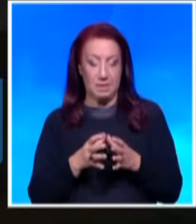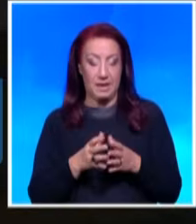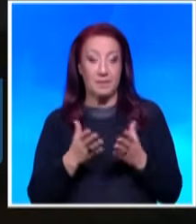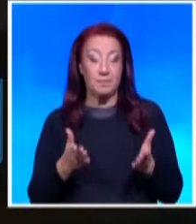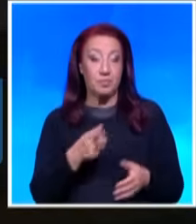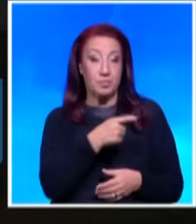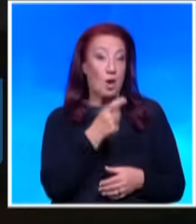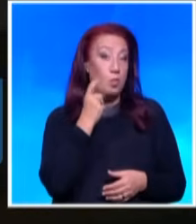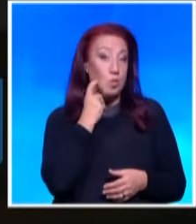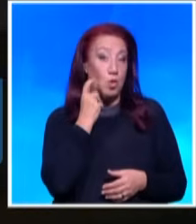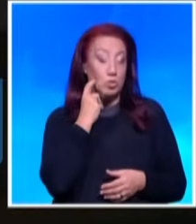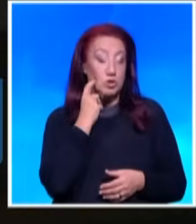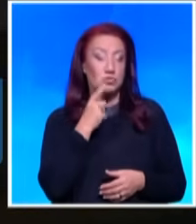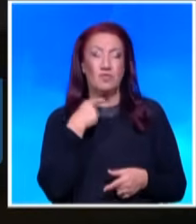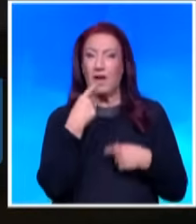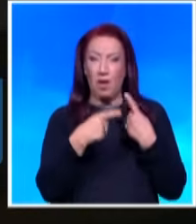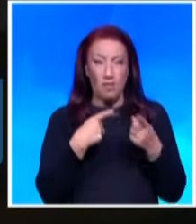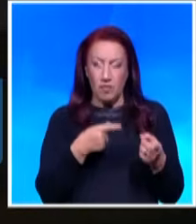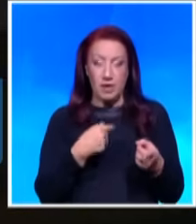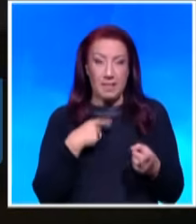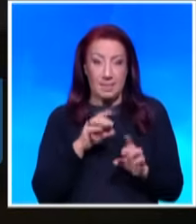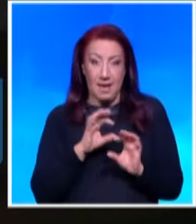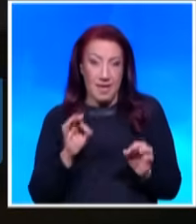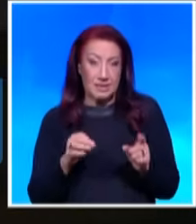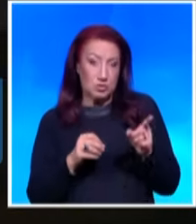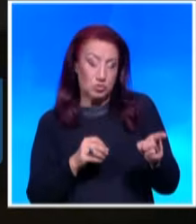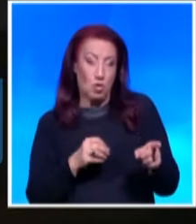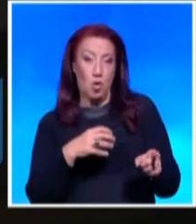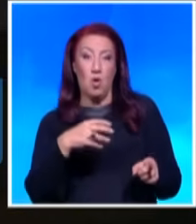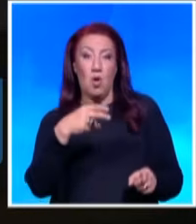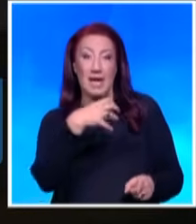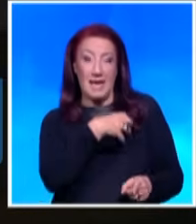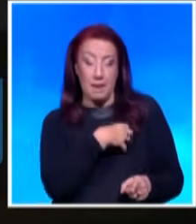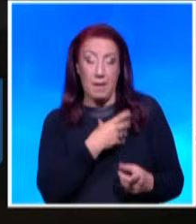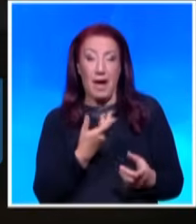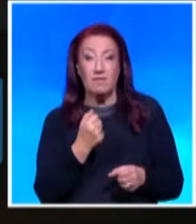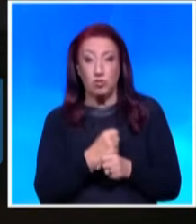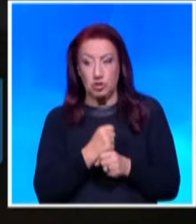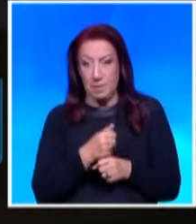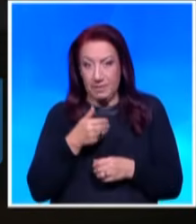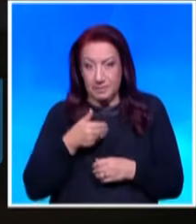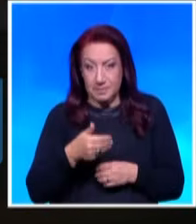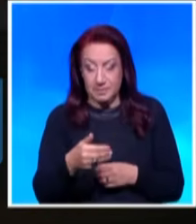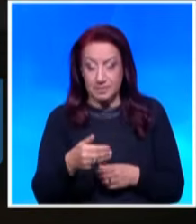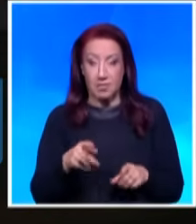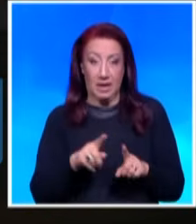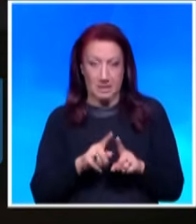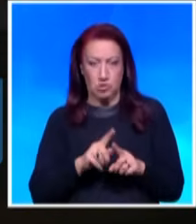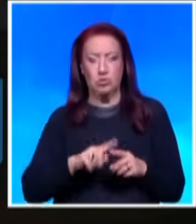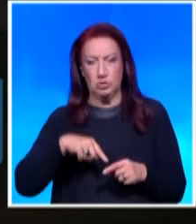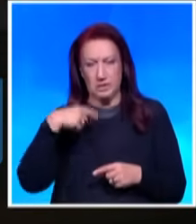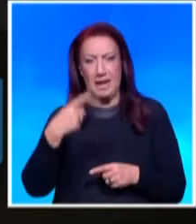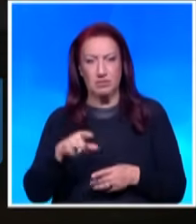ще е поведението на неговата парламентарна група в пленарната зала. Също тогава, следващата седмица, вероятно се очаква и това